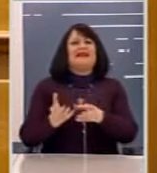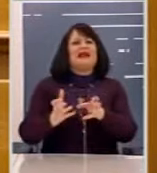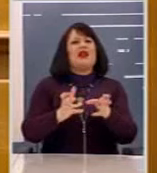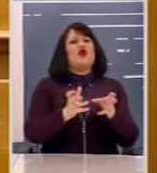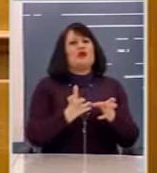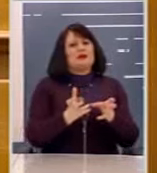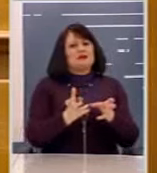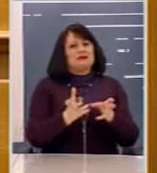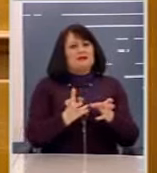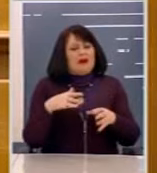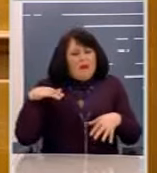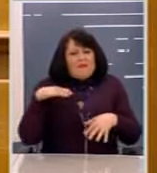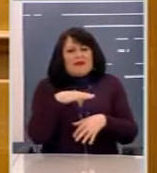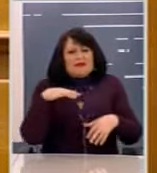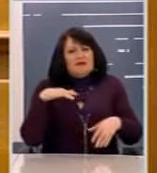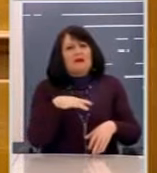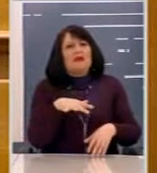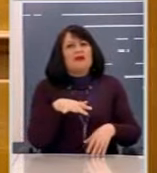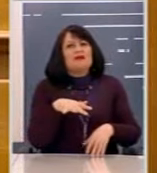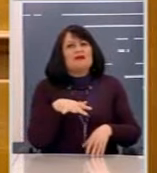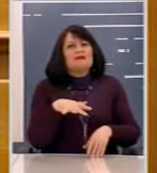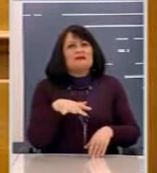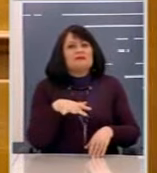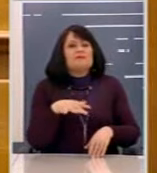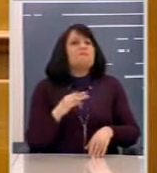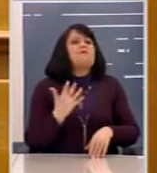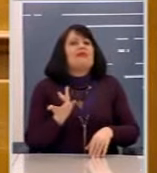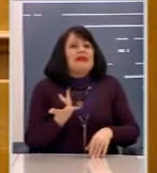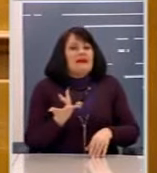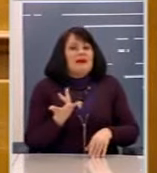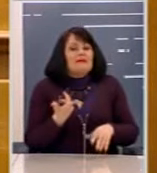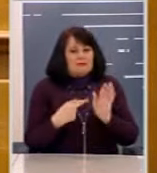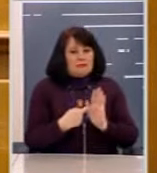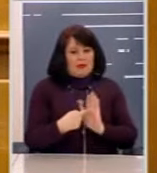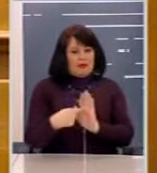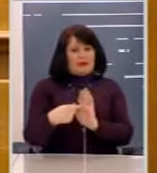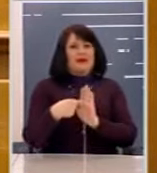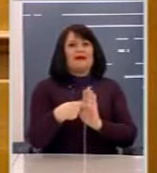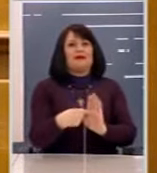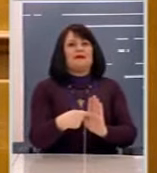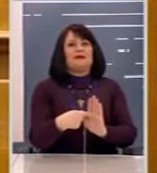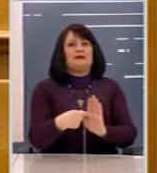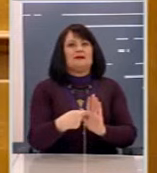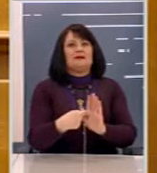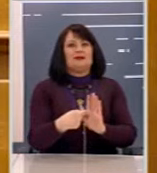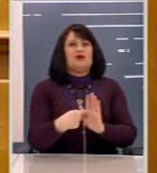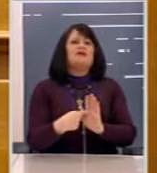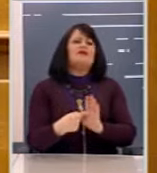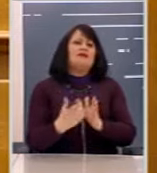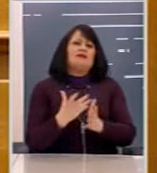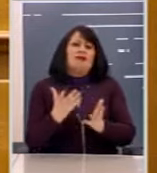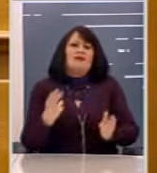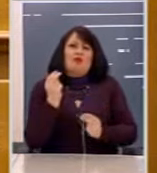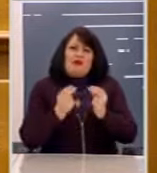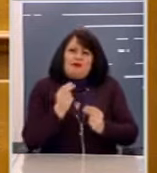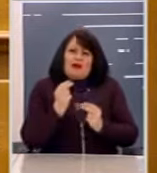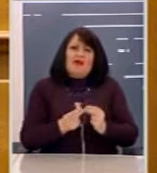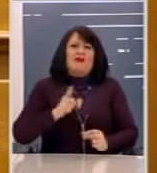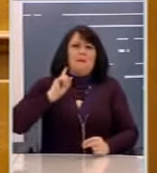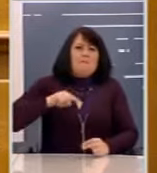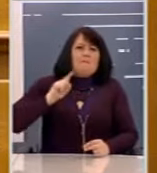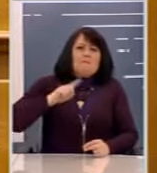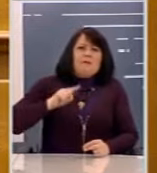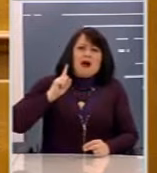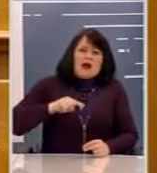κατεστημένου, το οποίο αναδείκνυε τις γνωστές παθογένειες και τις γνωστές παρανομίες